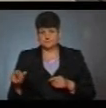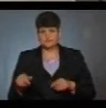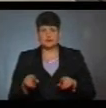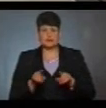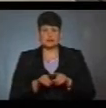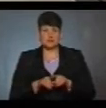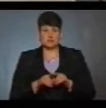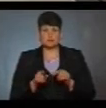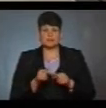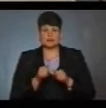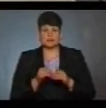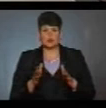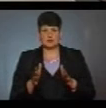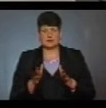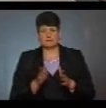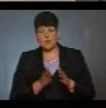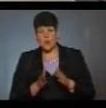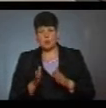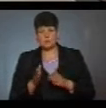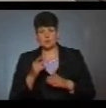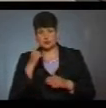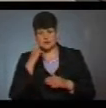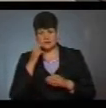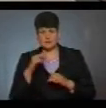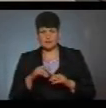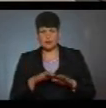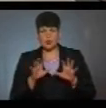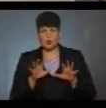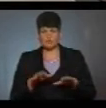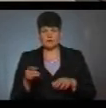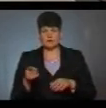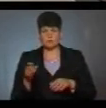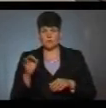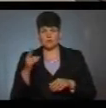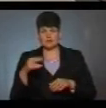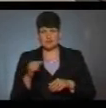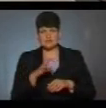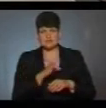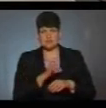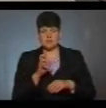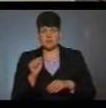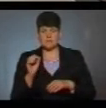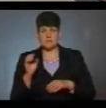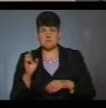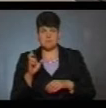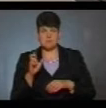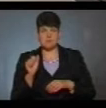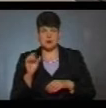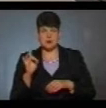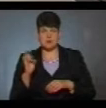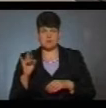Також ми не могли оминути, оцінити діяльність голови Тернопільської ОДА Степана Барни по завершенню